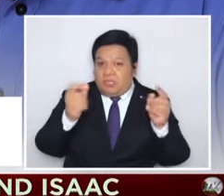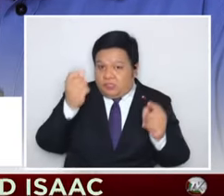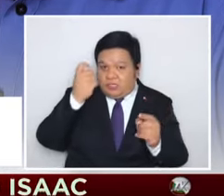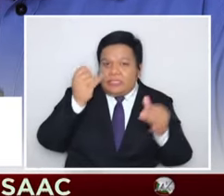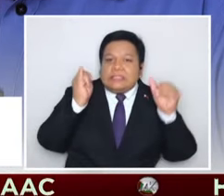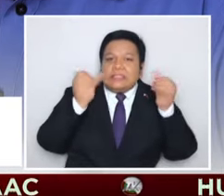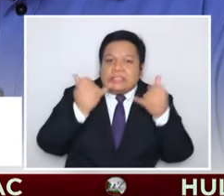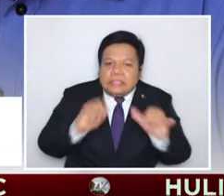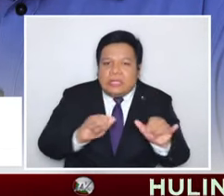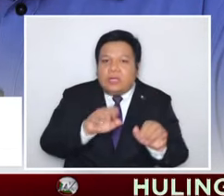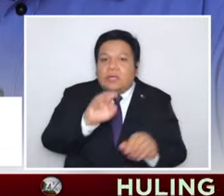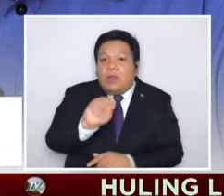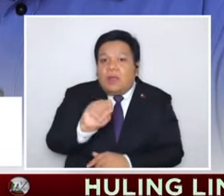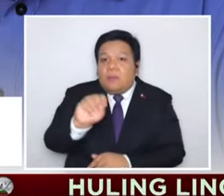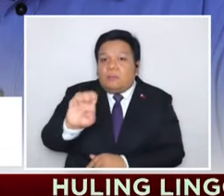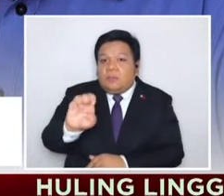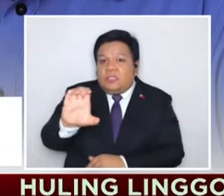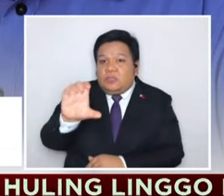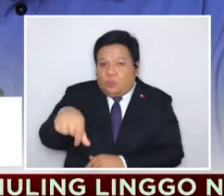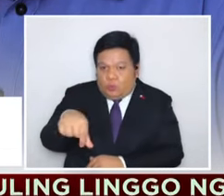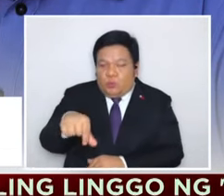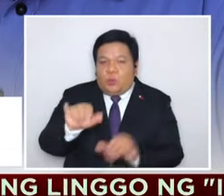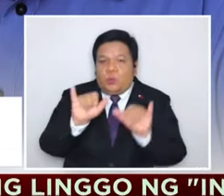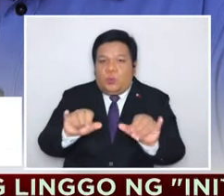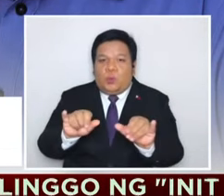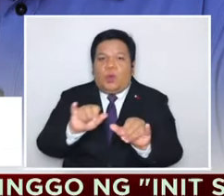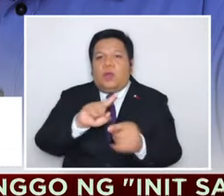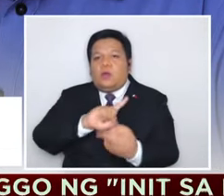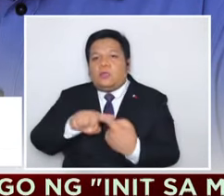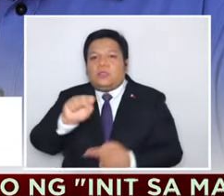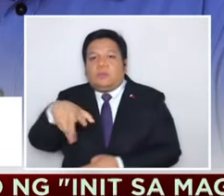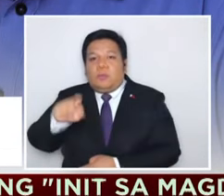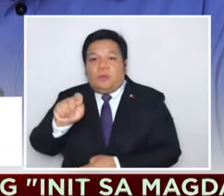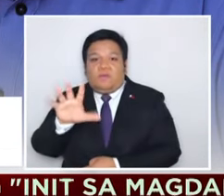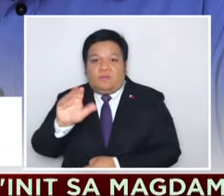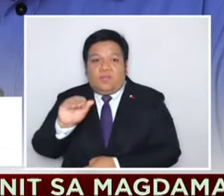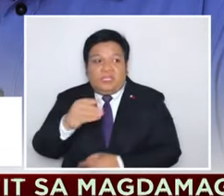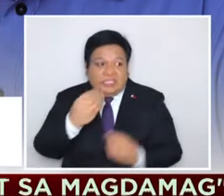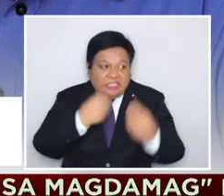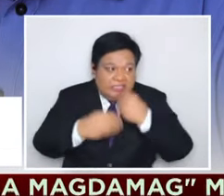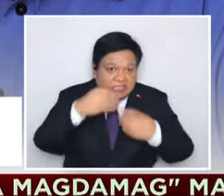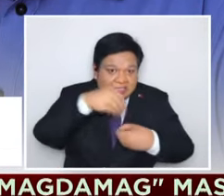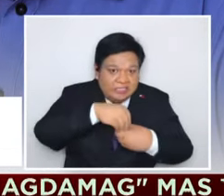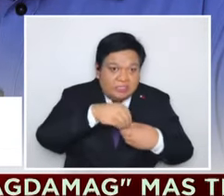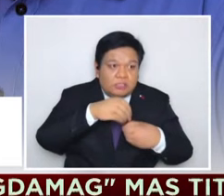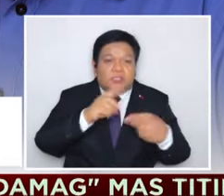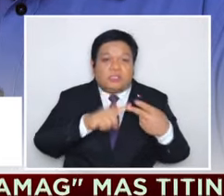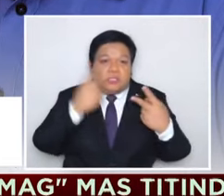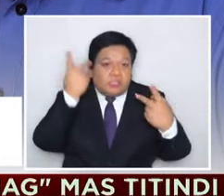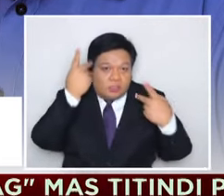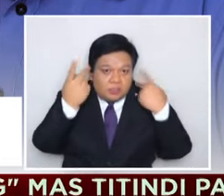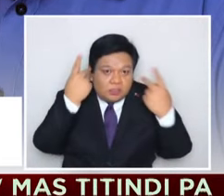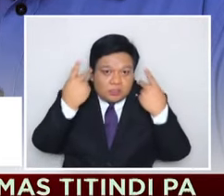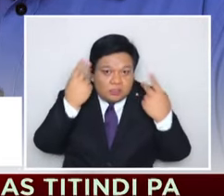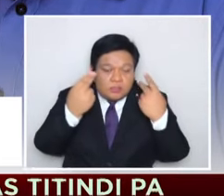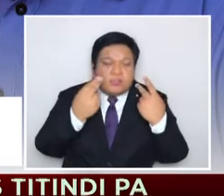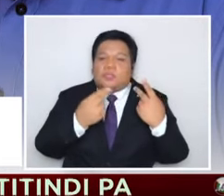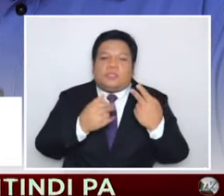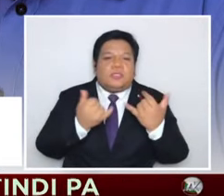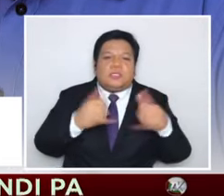bawal ang indoor at alfresco dine-in services. Personal care services kasama na po ang salon at